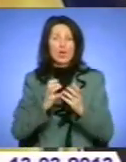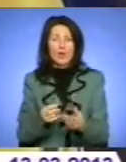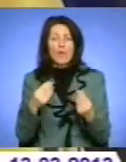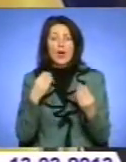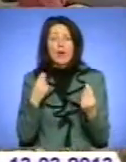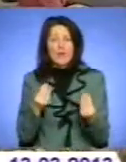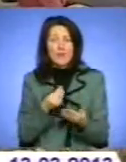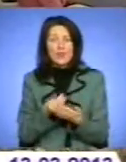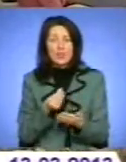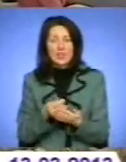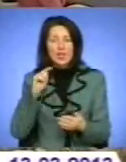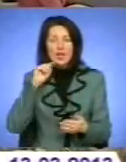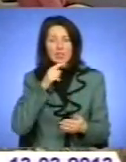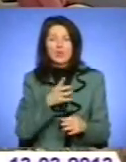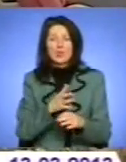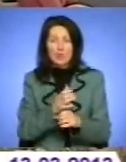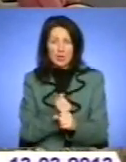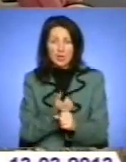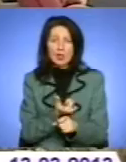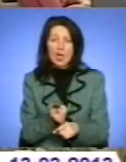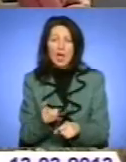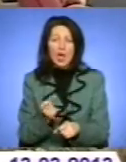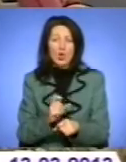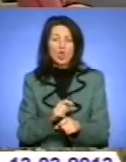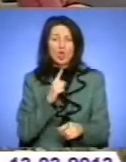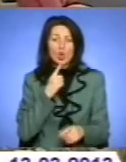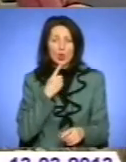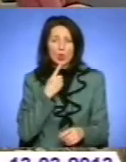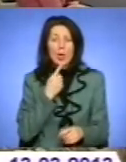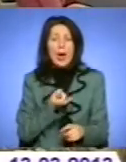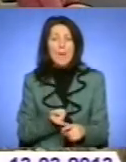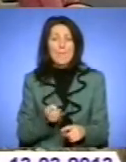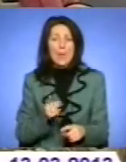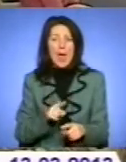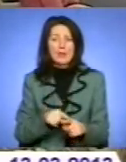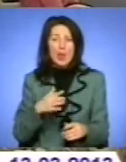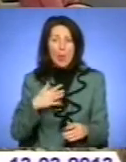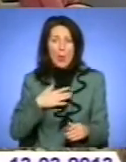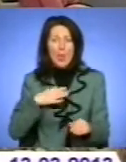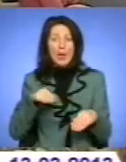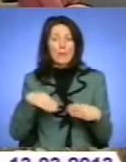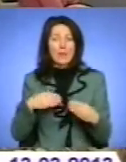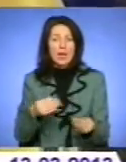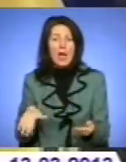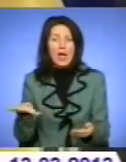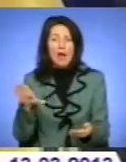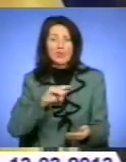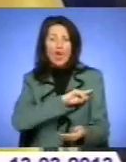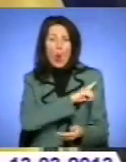кризису достатньо трудно. І тому ми прилагаємо всі зусилля для того,